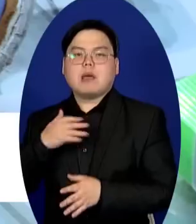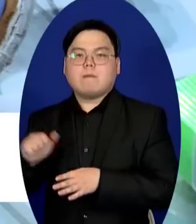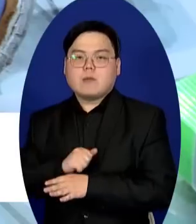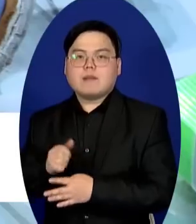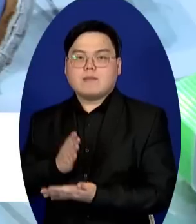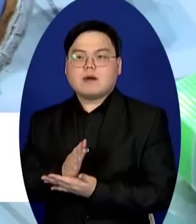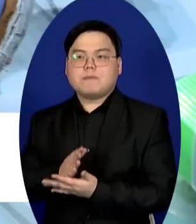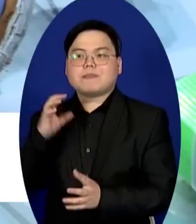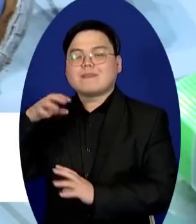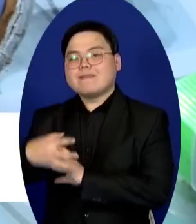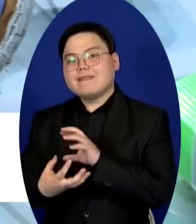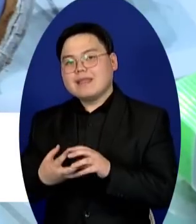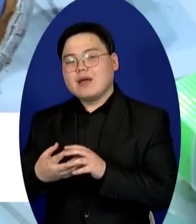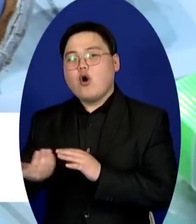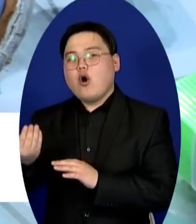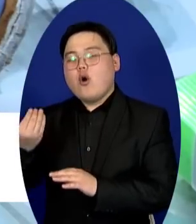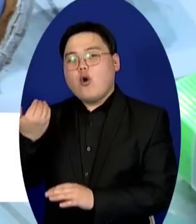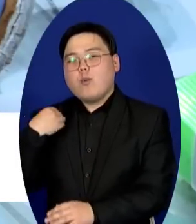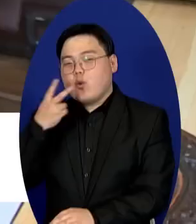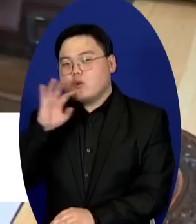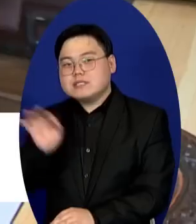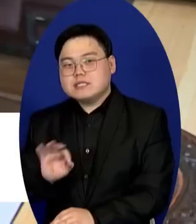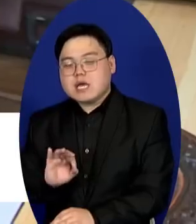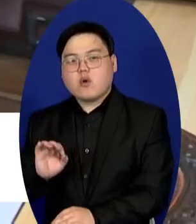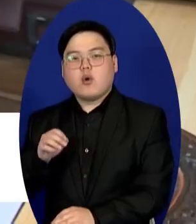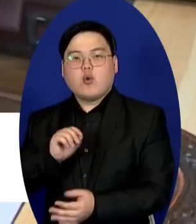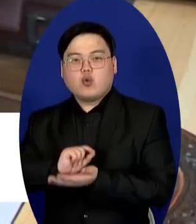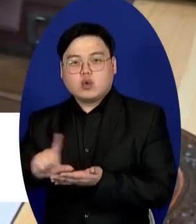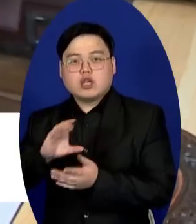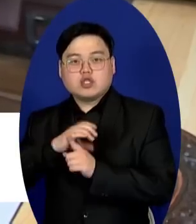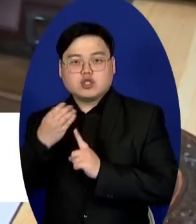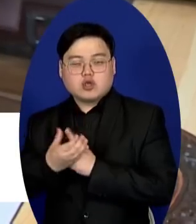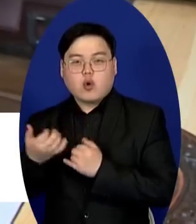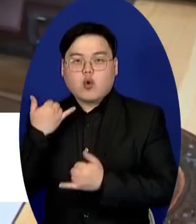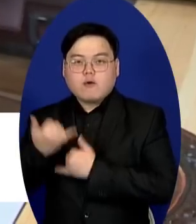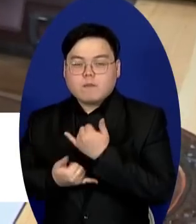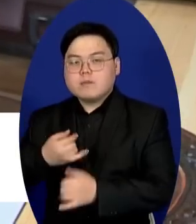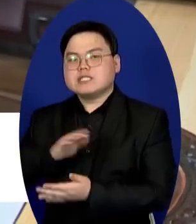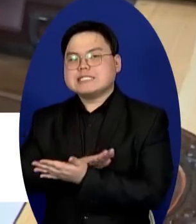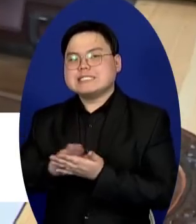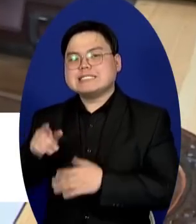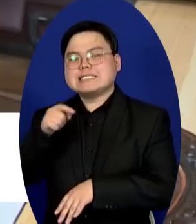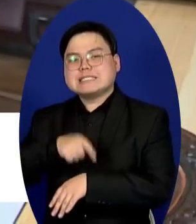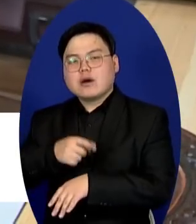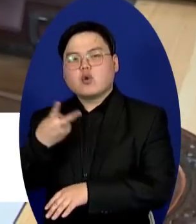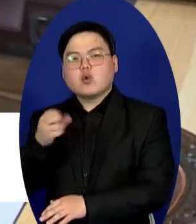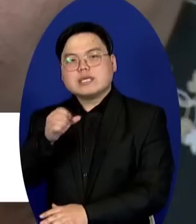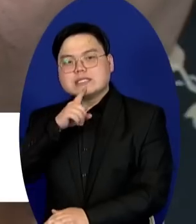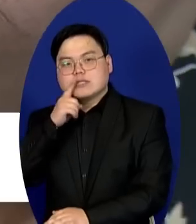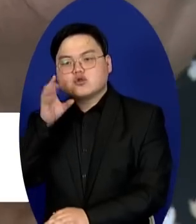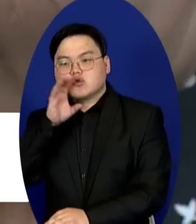байна. Дэлхийн хаанч дахин давтагдашгүй энэ үнэт өв соёлыг уламжлан авч орчин цагийн залуусын сонирхолд